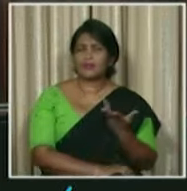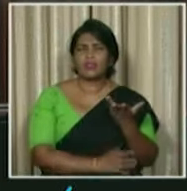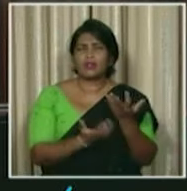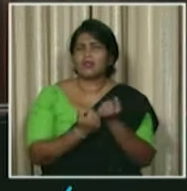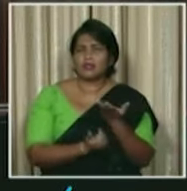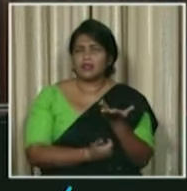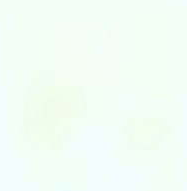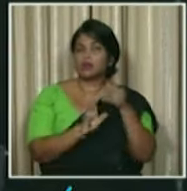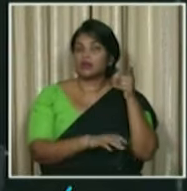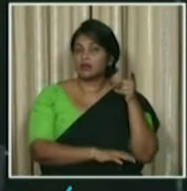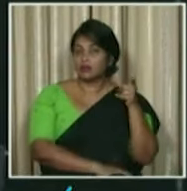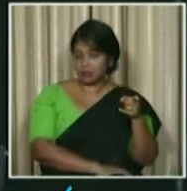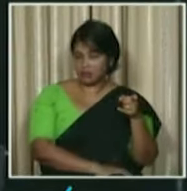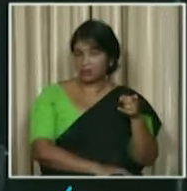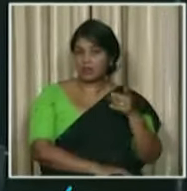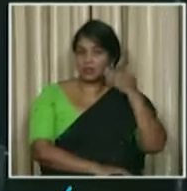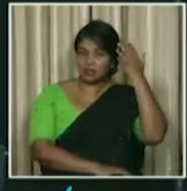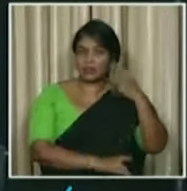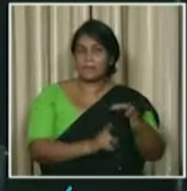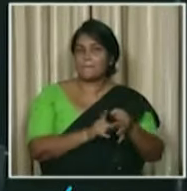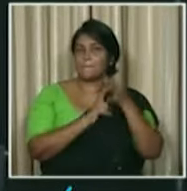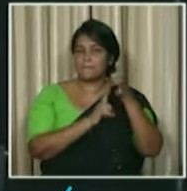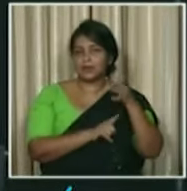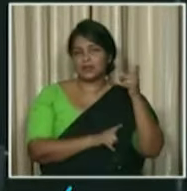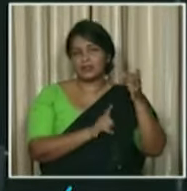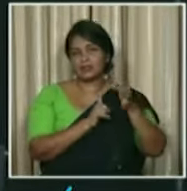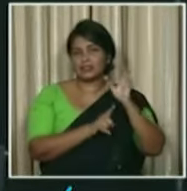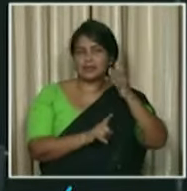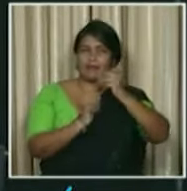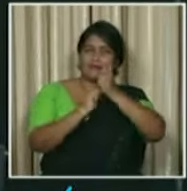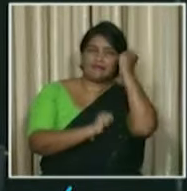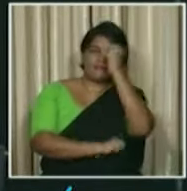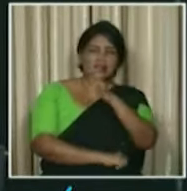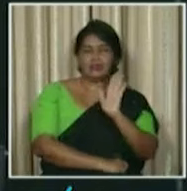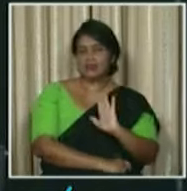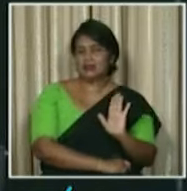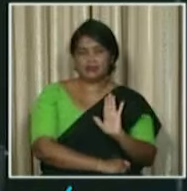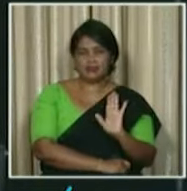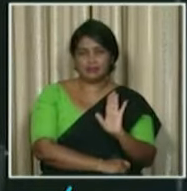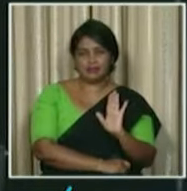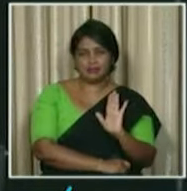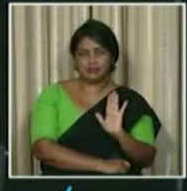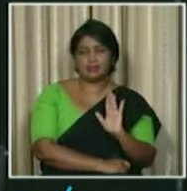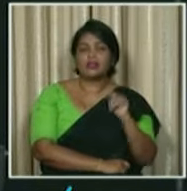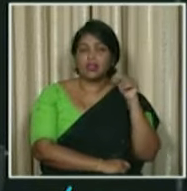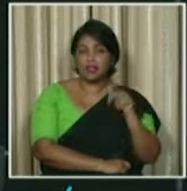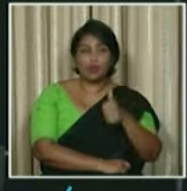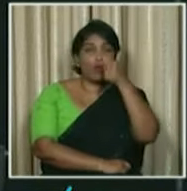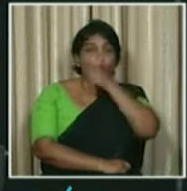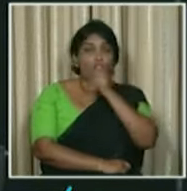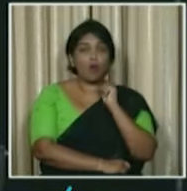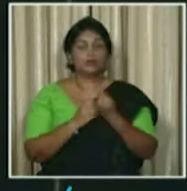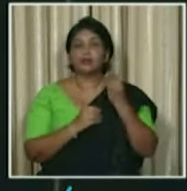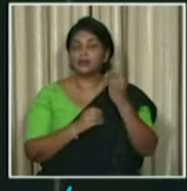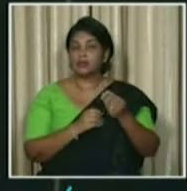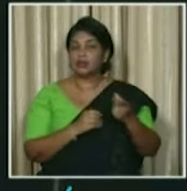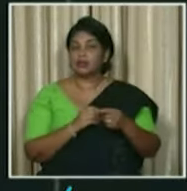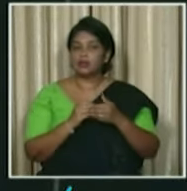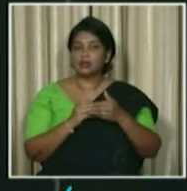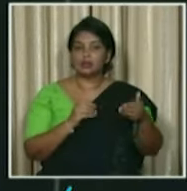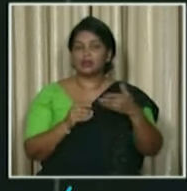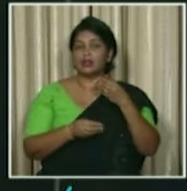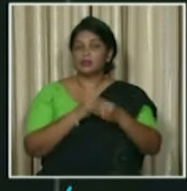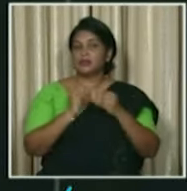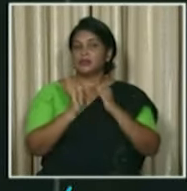අවශ්‍යතාවය කෙටියෙන් කියන්න. දිවංගත ප්‍රේමදාස ජනාධිපතිතුමාට මට ගන්න එක නේ මෙතන කරන්න ඕනේ. මම කිව්වේ නෑ මේ වෙලාවේ හොරා කවුද කියන එක හොයාගන්න. මේක